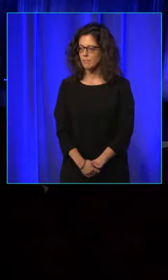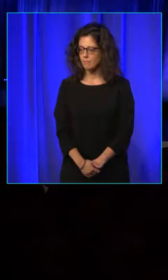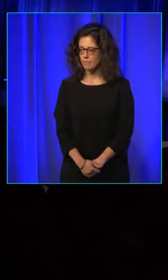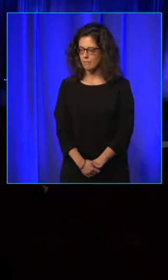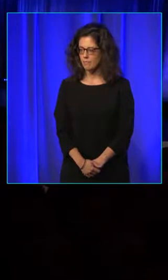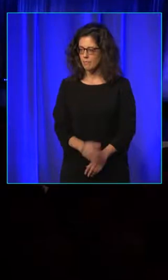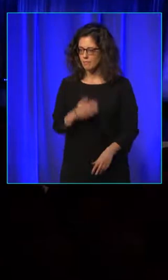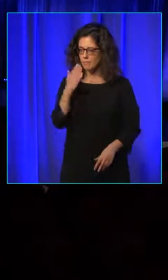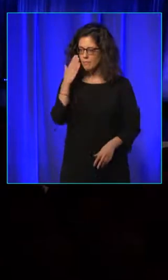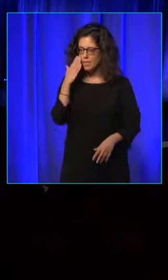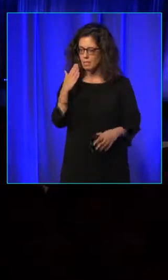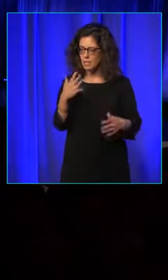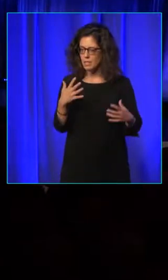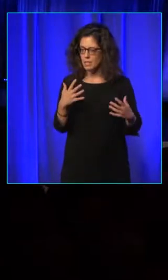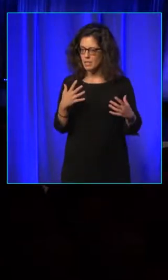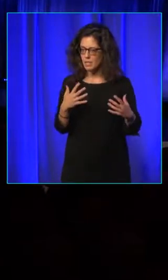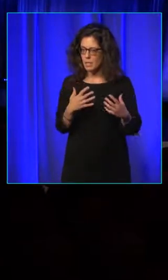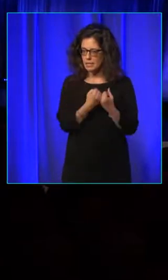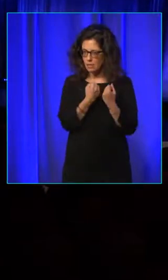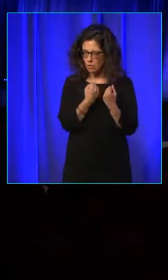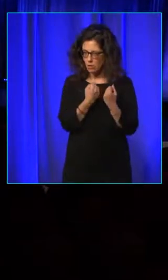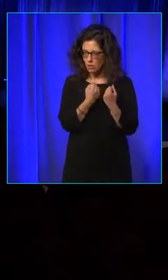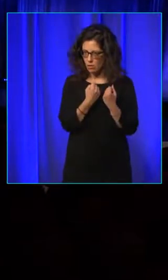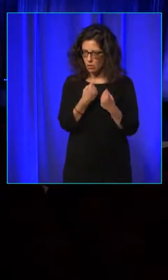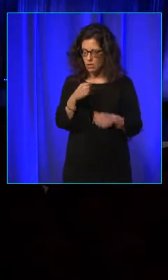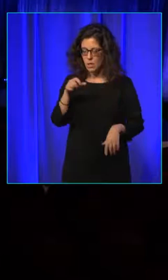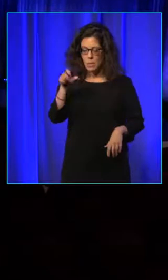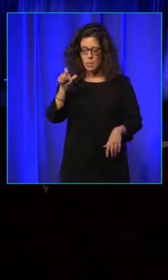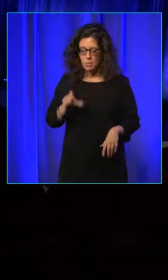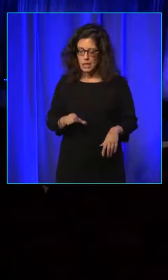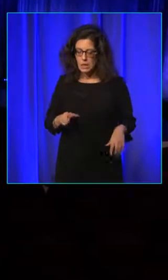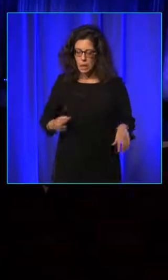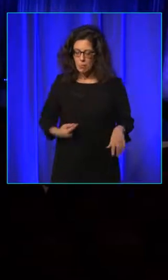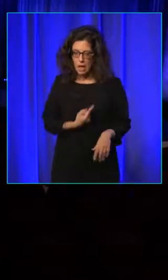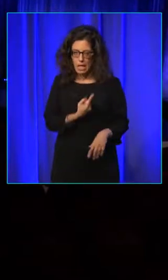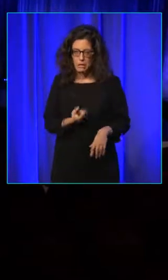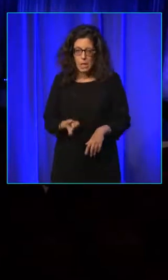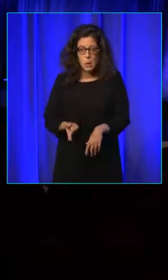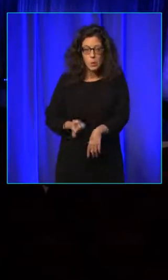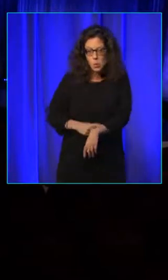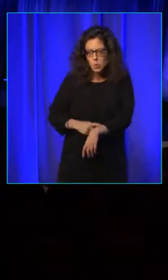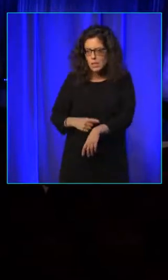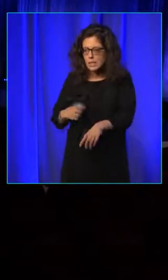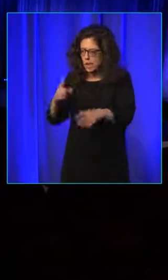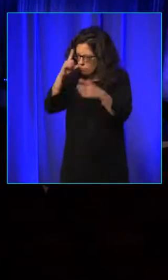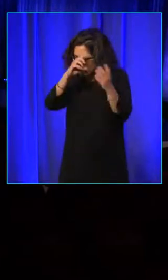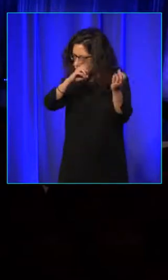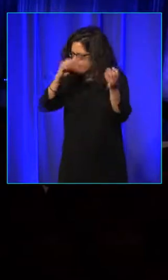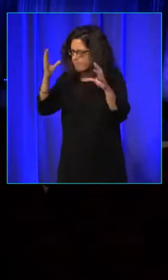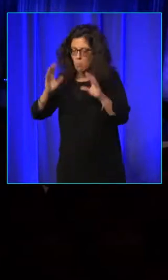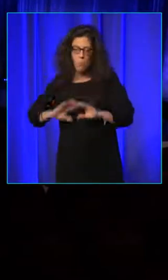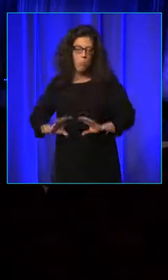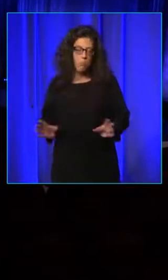l'accident et qu'elle ne fait pas de récupération tout de suite, après un bout de